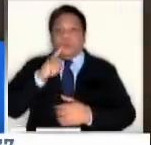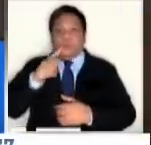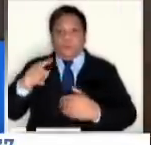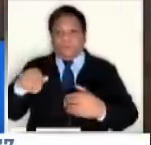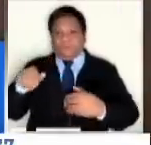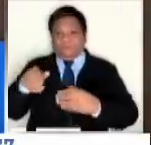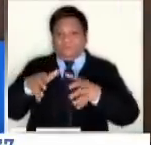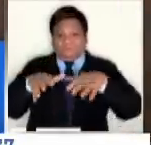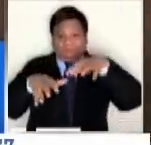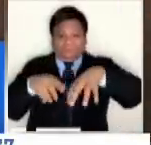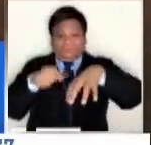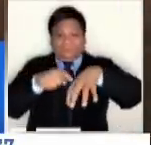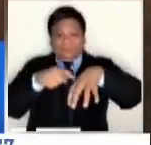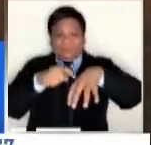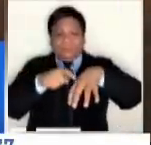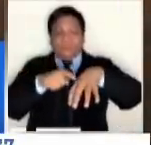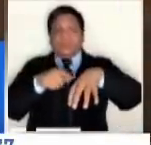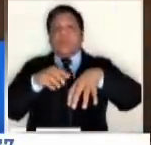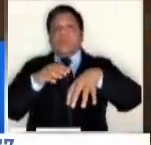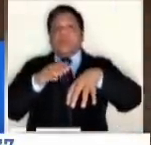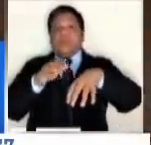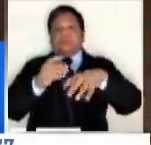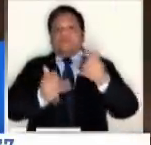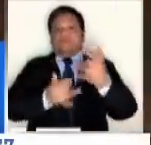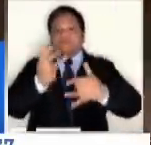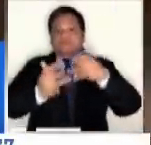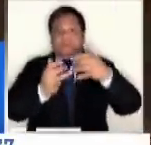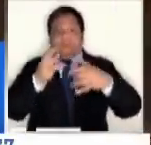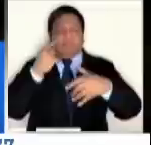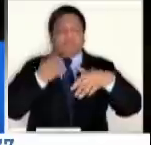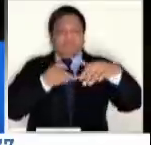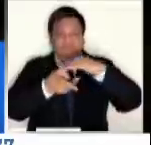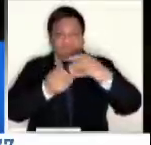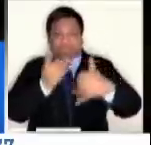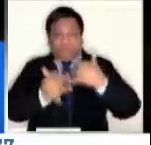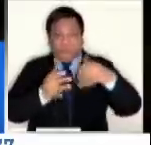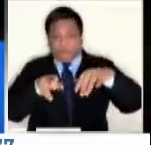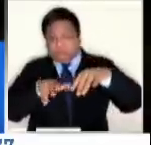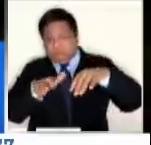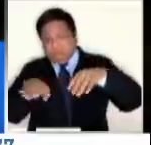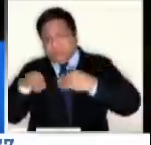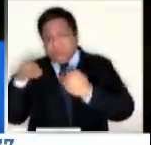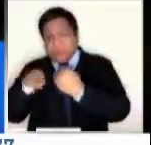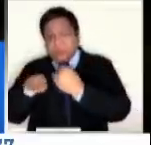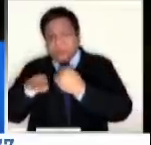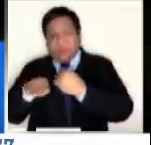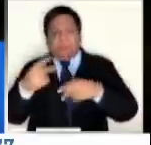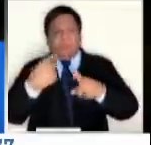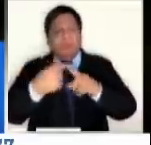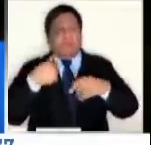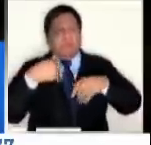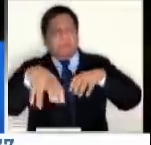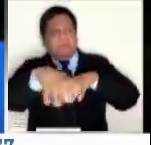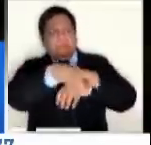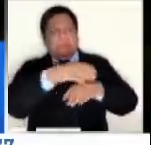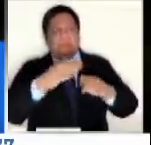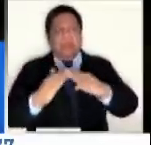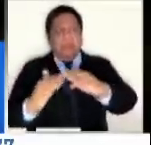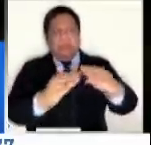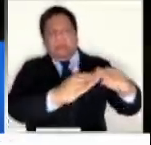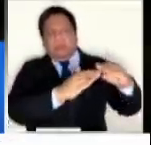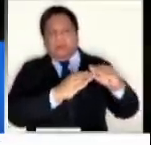nito, mga bahay na. May pader namang pagitan, pero mababa raw ito. Pati ang chimney ng krematorium, halos kalibel lang ng ilang bahay,